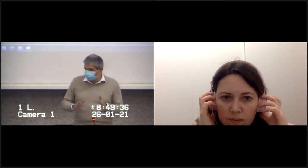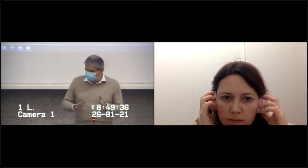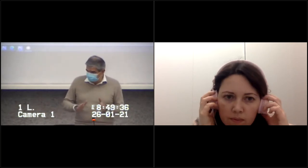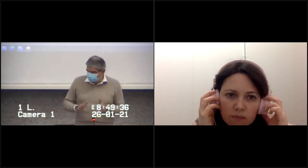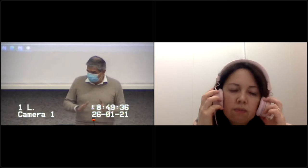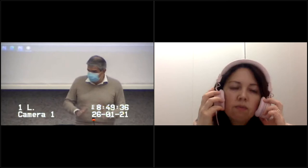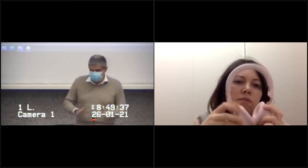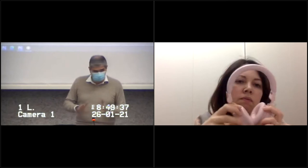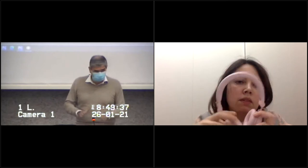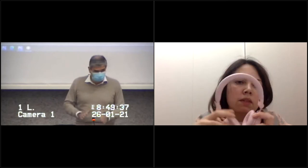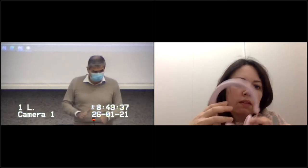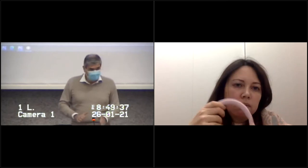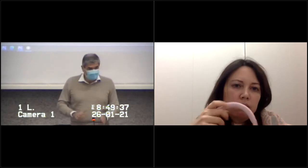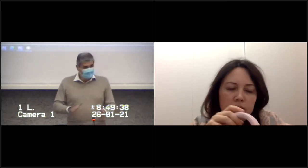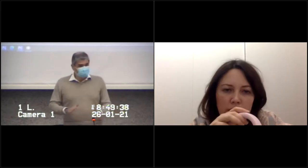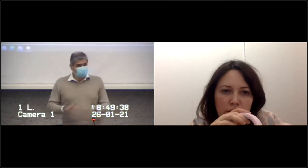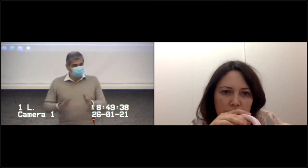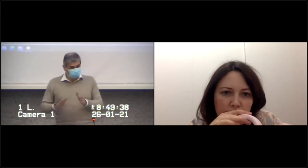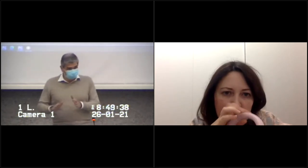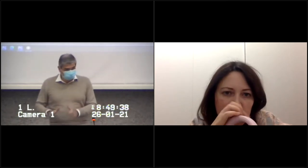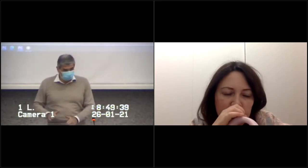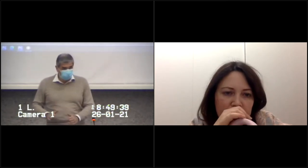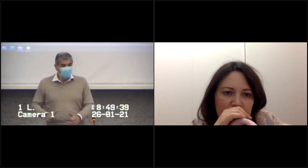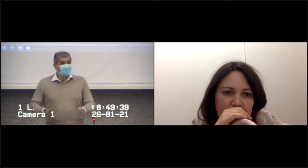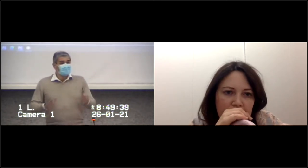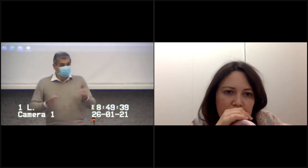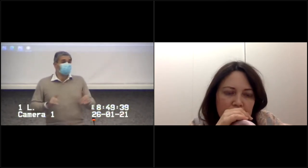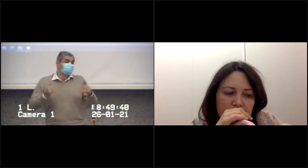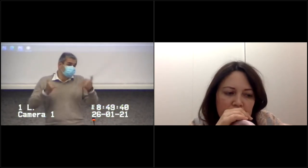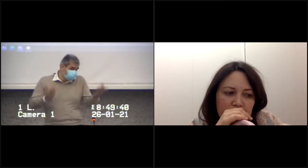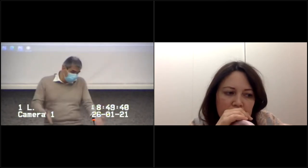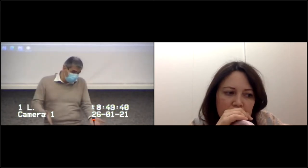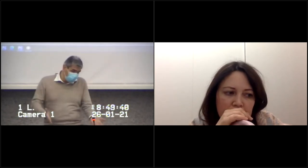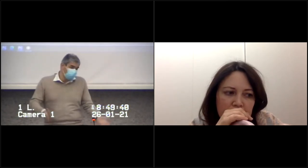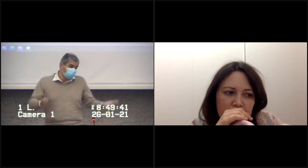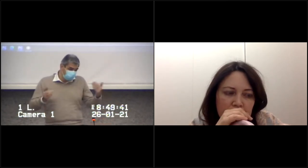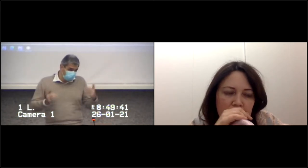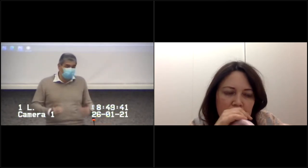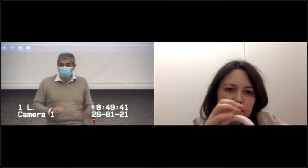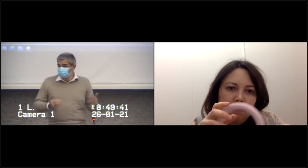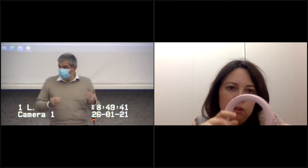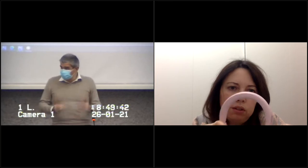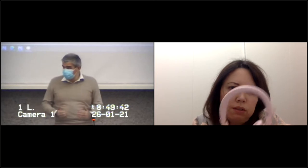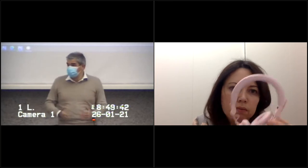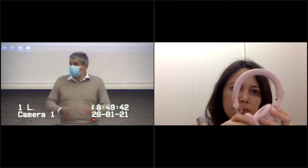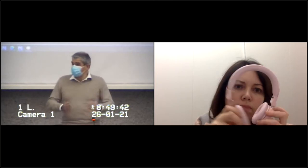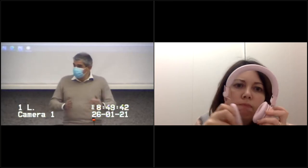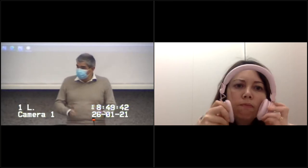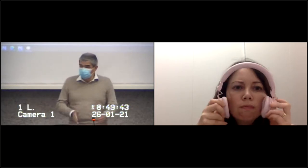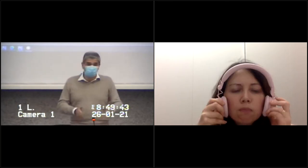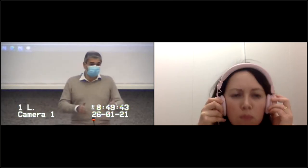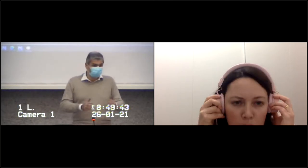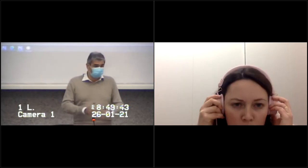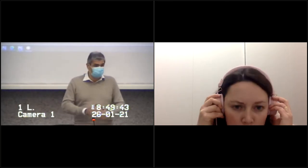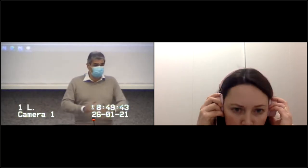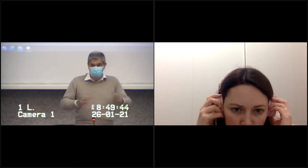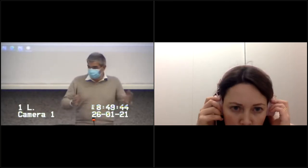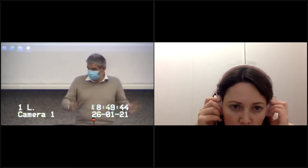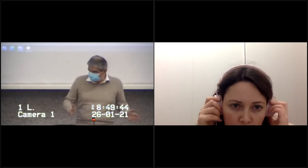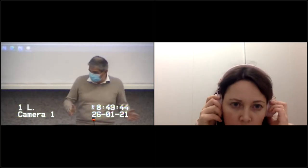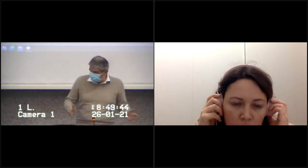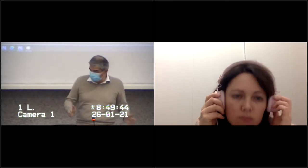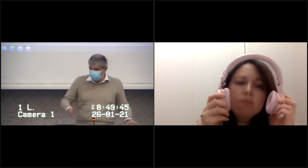questo indice premiale sul territorio, non disapplicandolo, perché la legge consente non solo